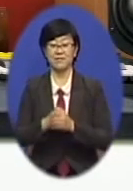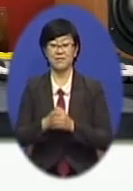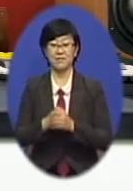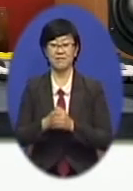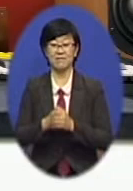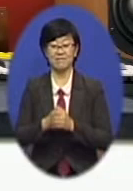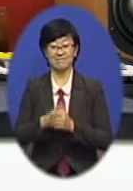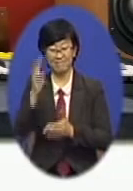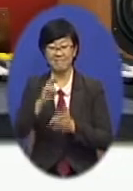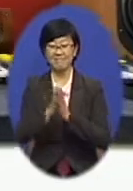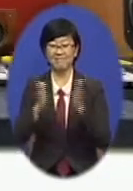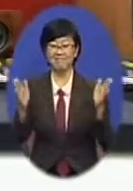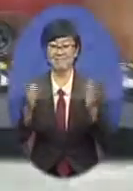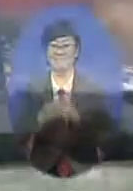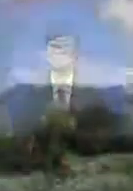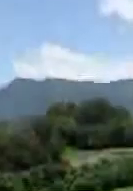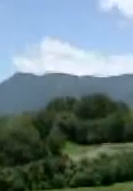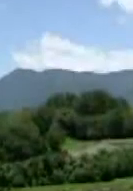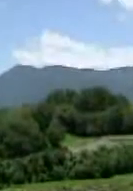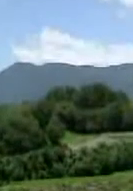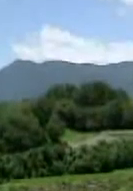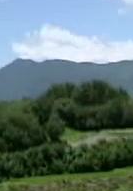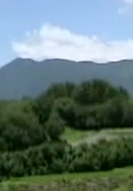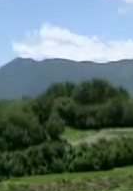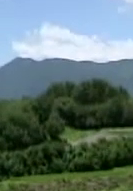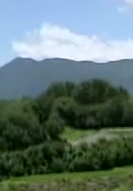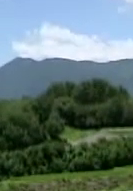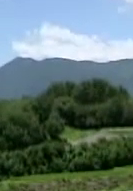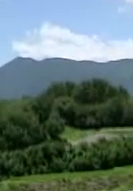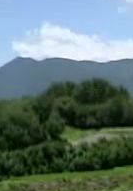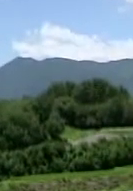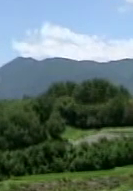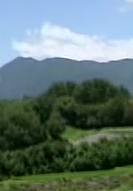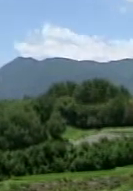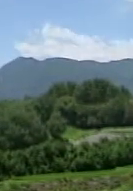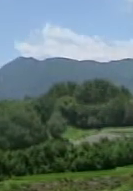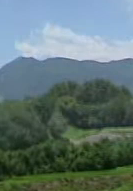소리 음악 주세요.